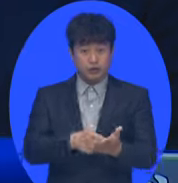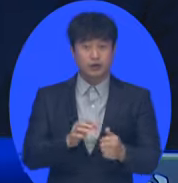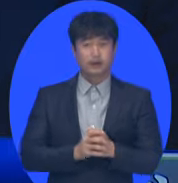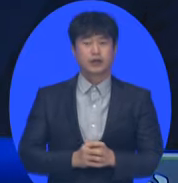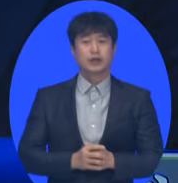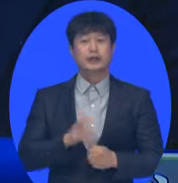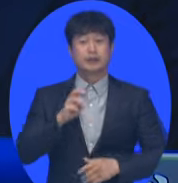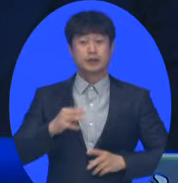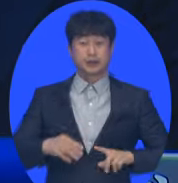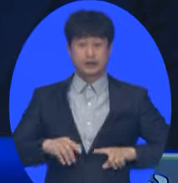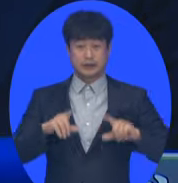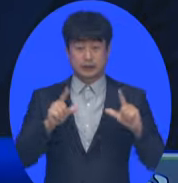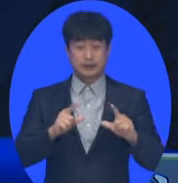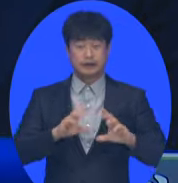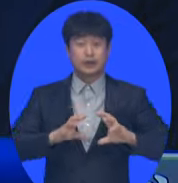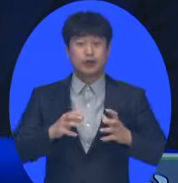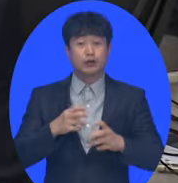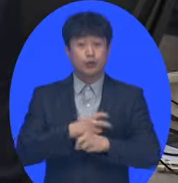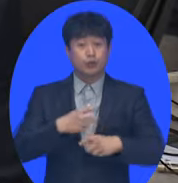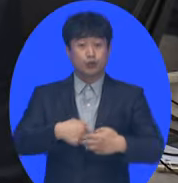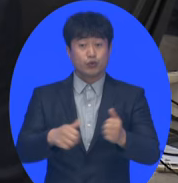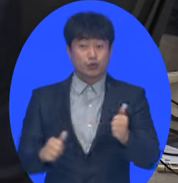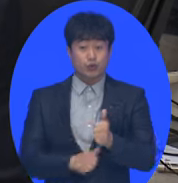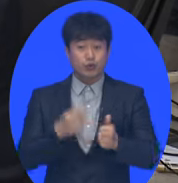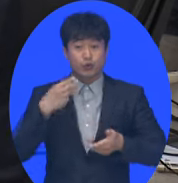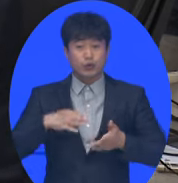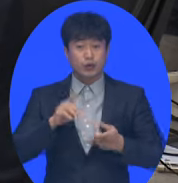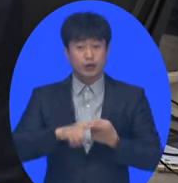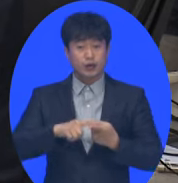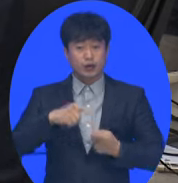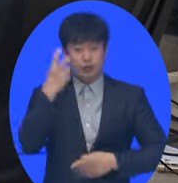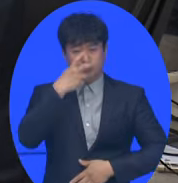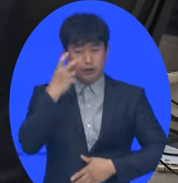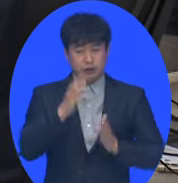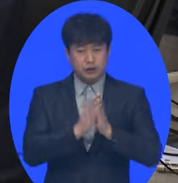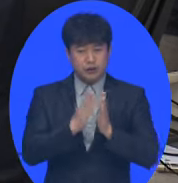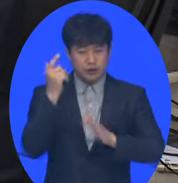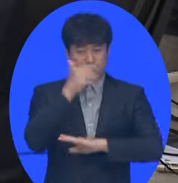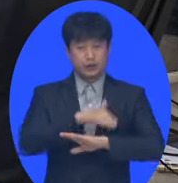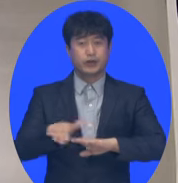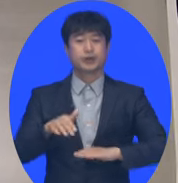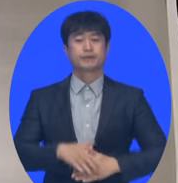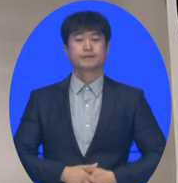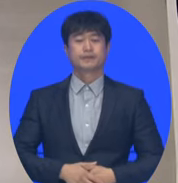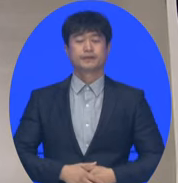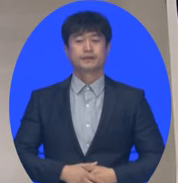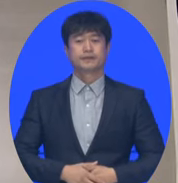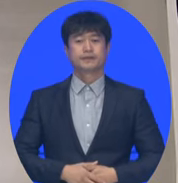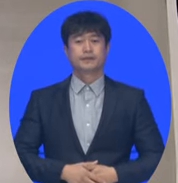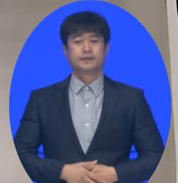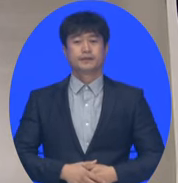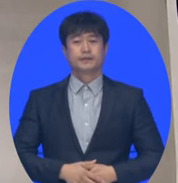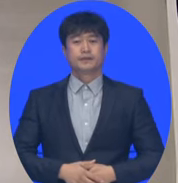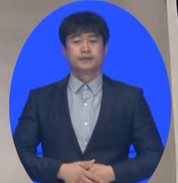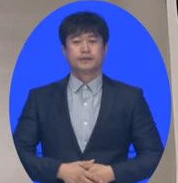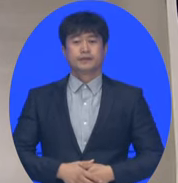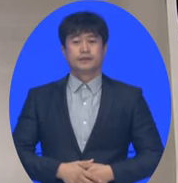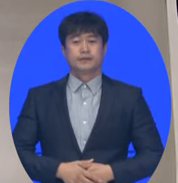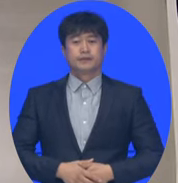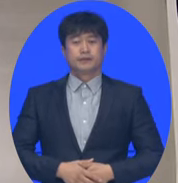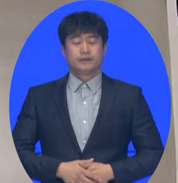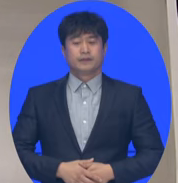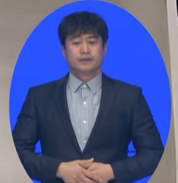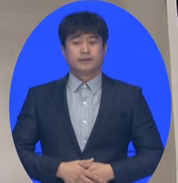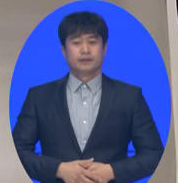오는 23일에는 국회 국토교통위원회에 경기도에 대한 국정감사가 진행될 예정입니다. GTV 뉴스 최창순입니다.